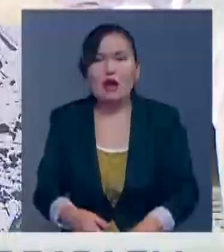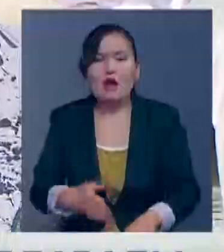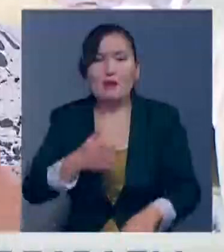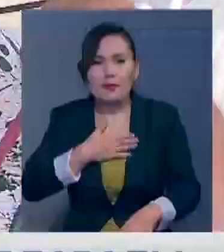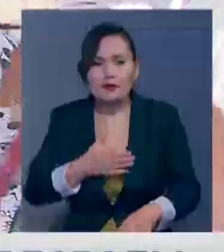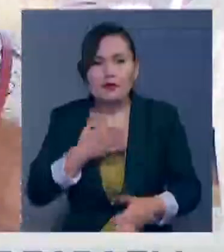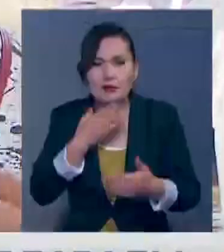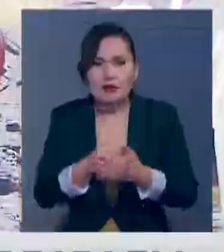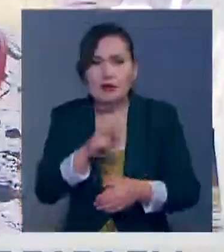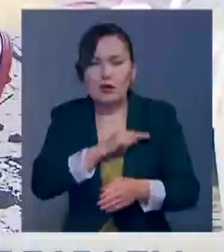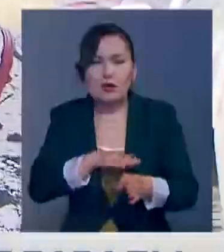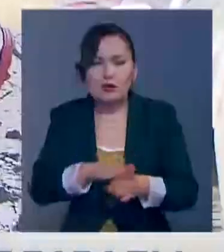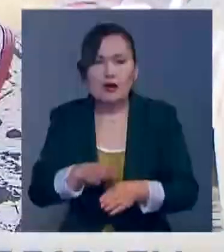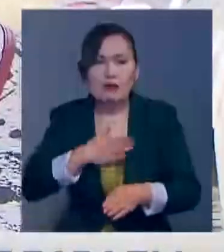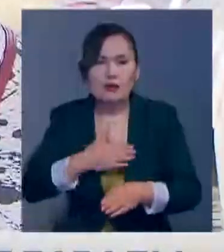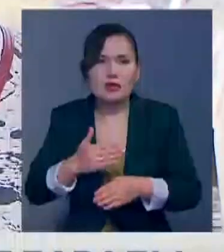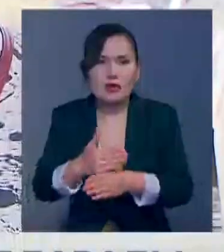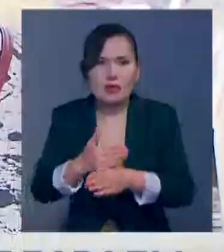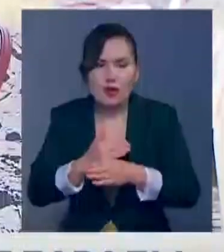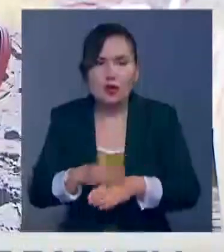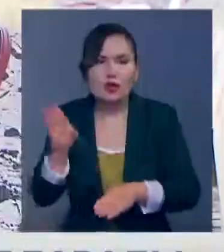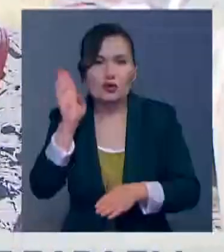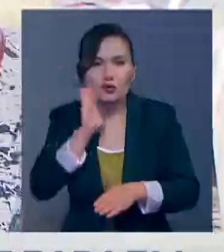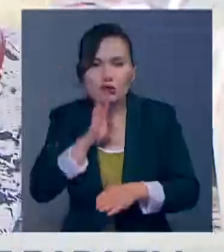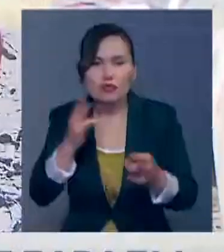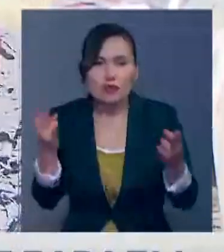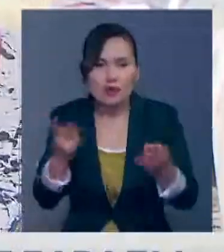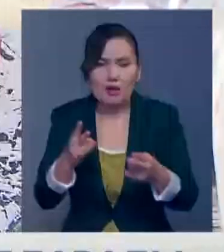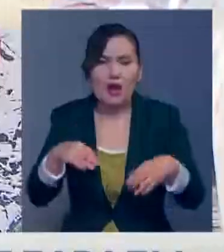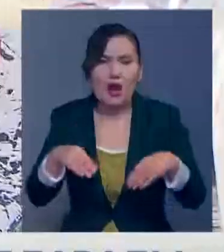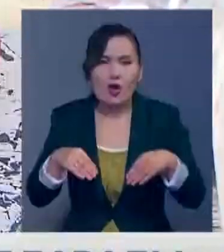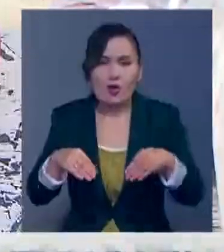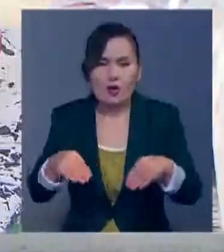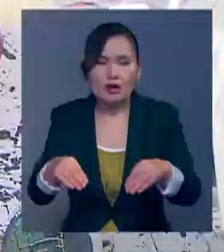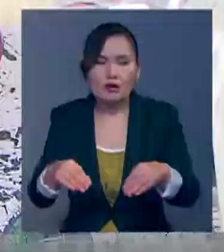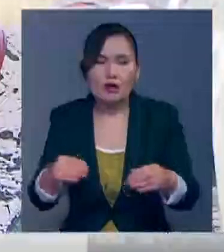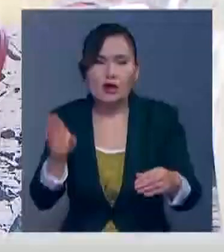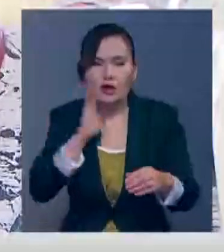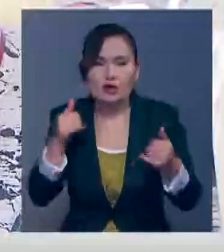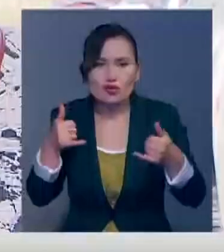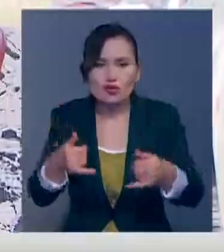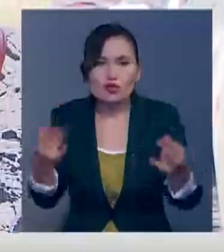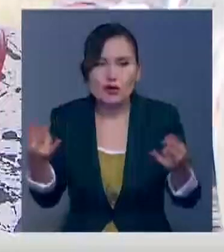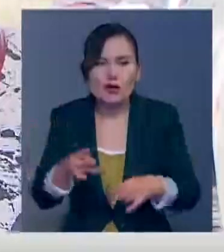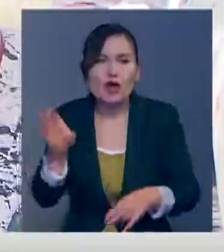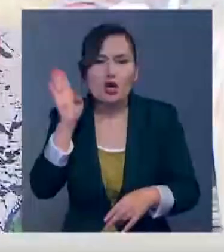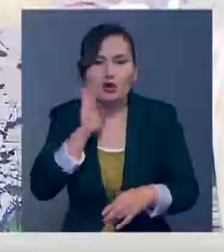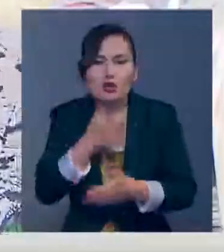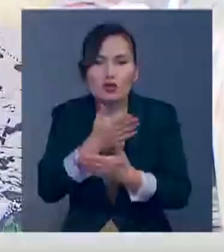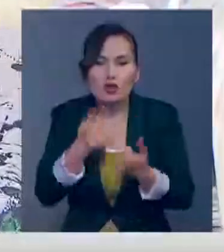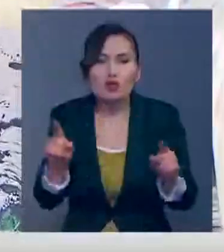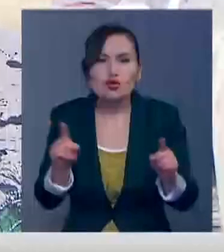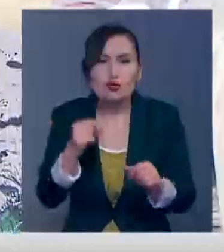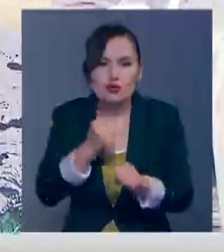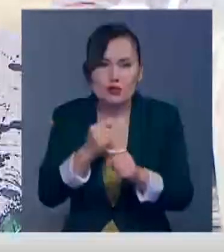істеп. Бізге көмектесіңдер, бізге су керек. Урожайның анасы су. Егер су болмаса, не істейміз? Бізде я